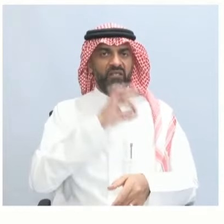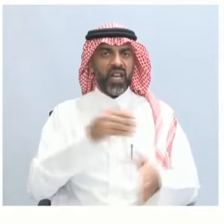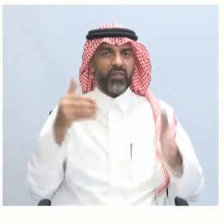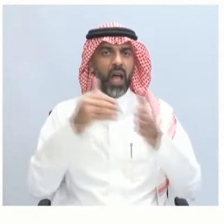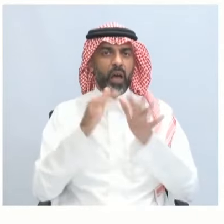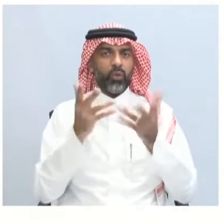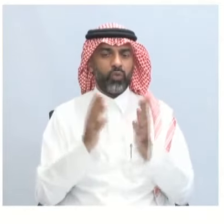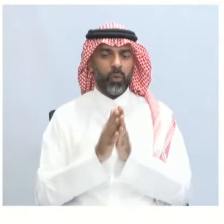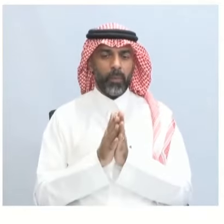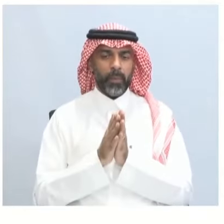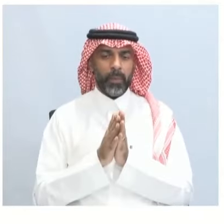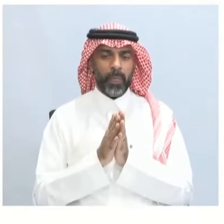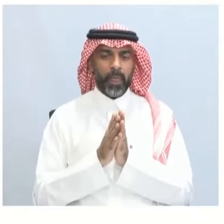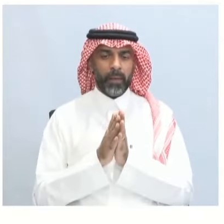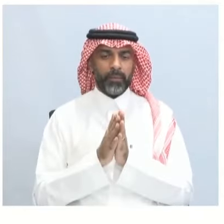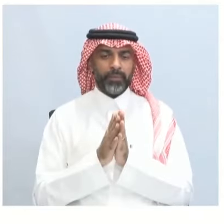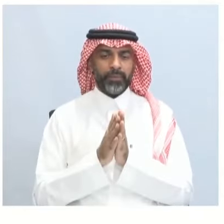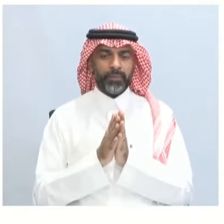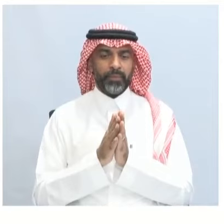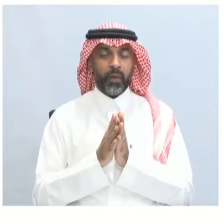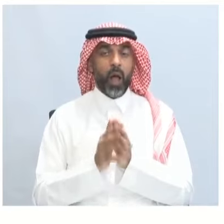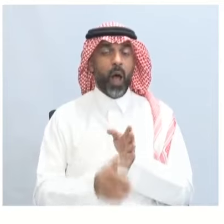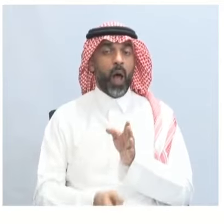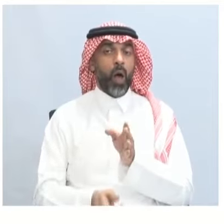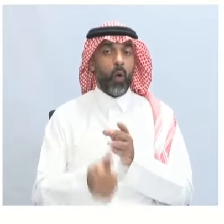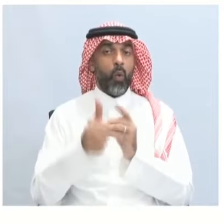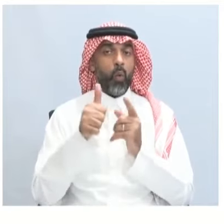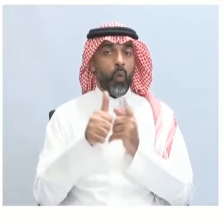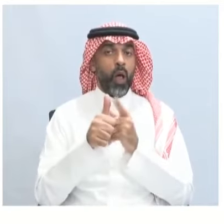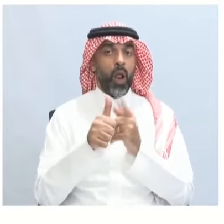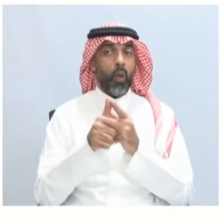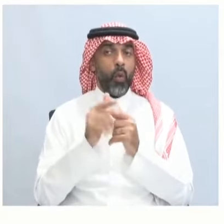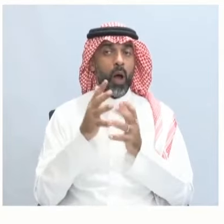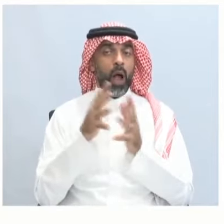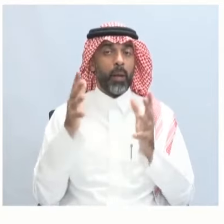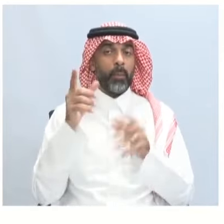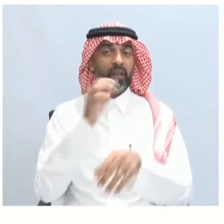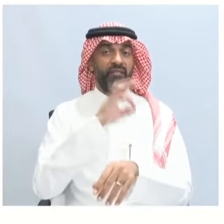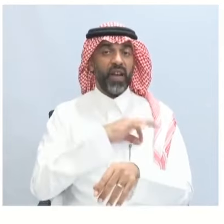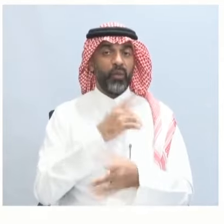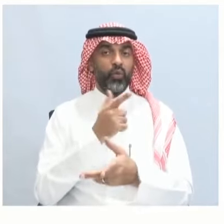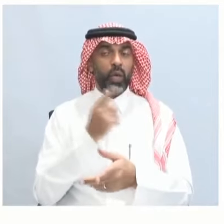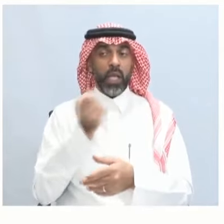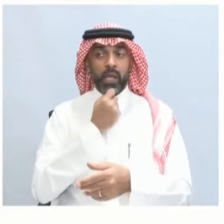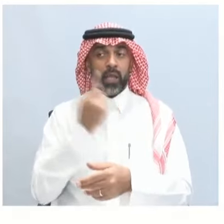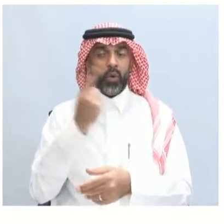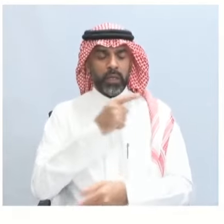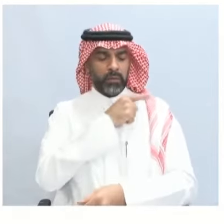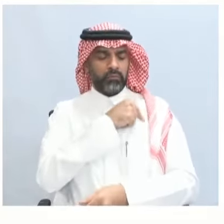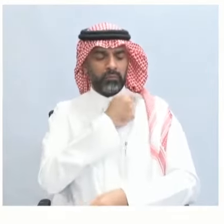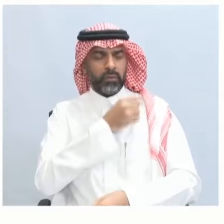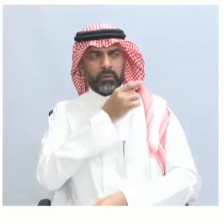احسنتم نقول ابرز امر امر واعظم اثر هو ان التوحيد يكفر